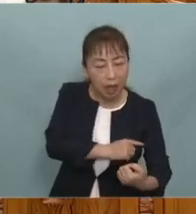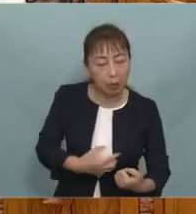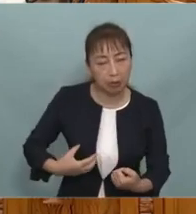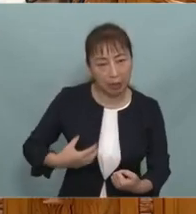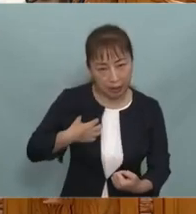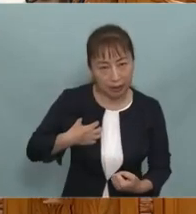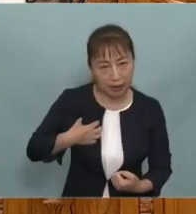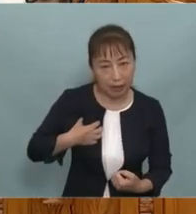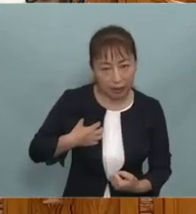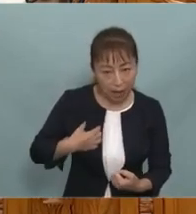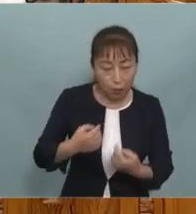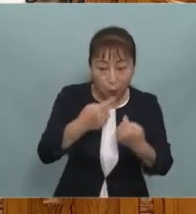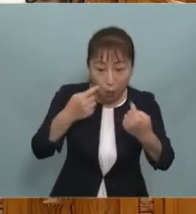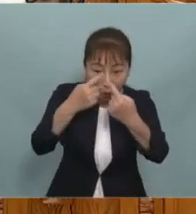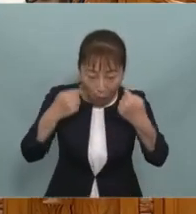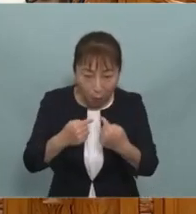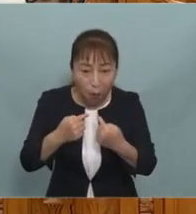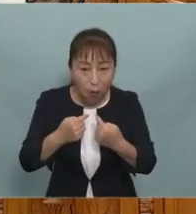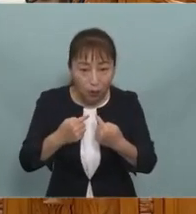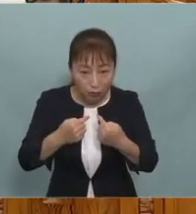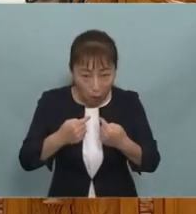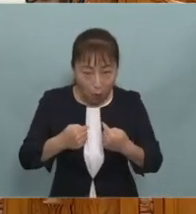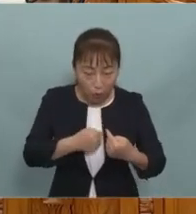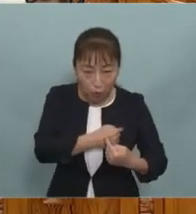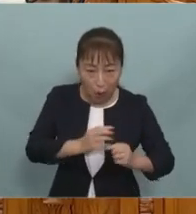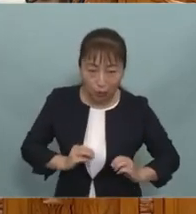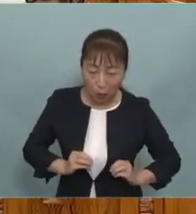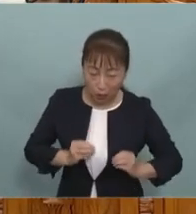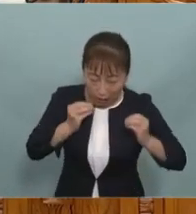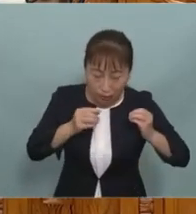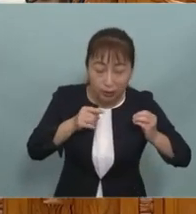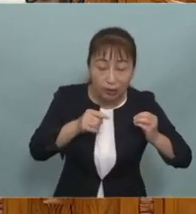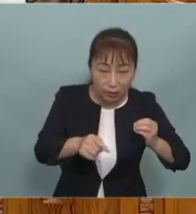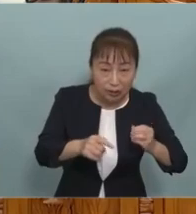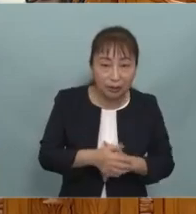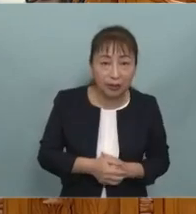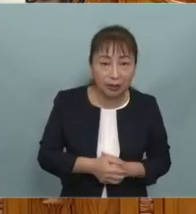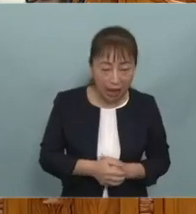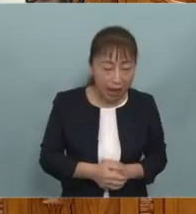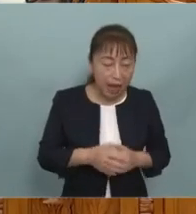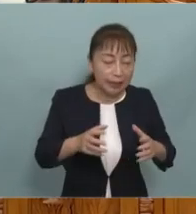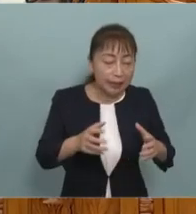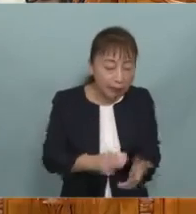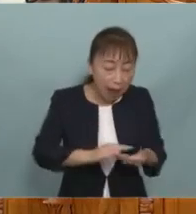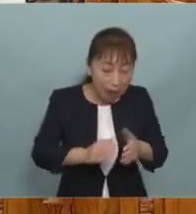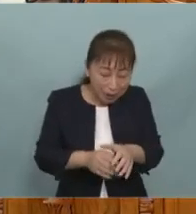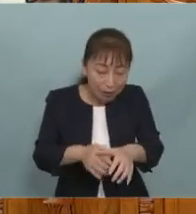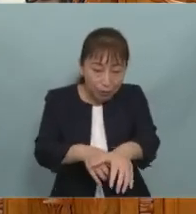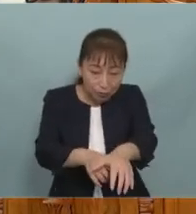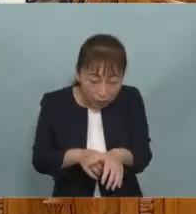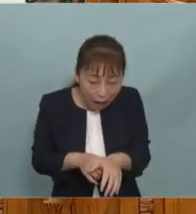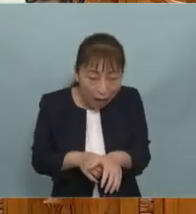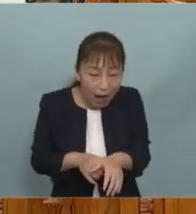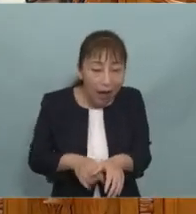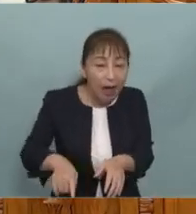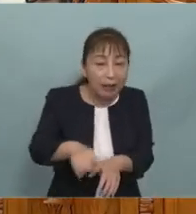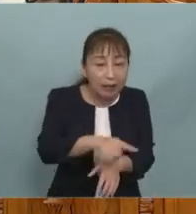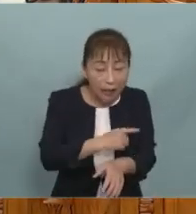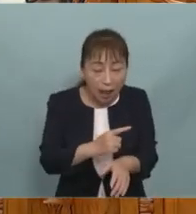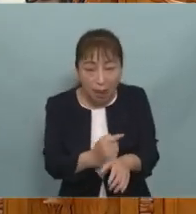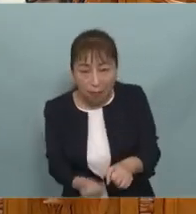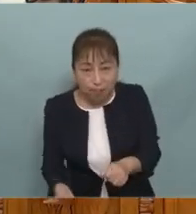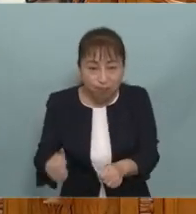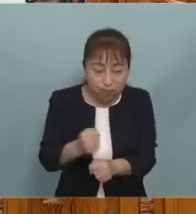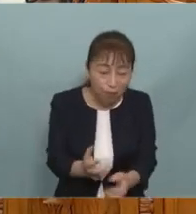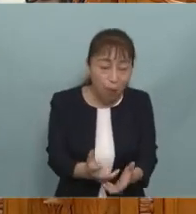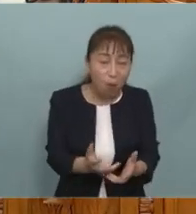生かし小さな村も大きな町もこって地域づりを自ら考え自ら実践して